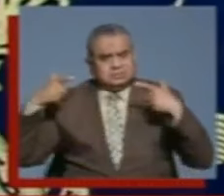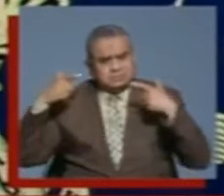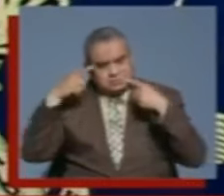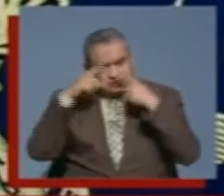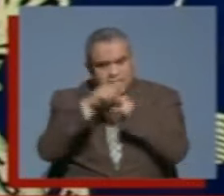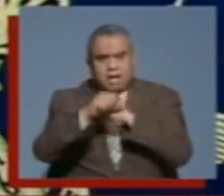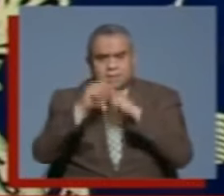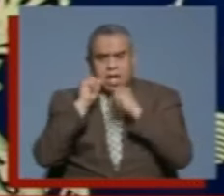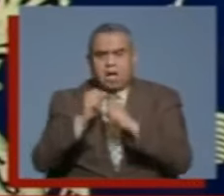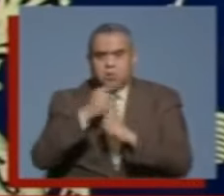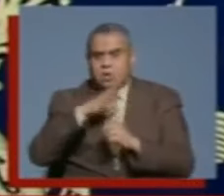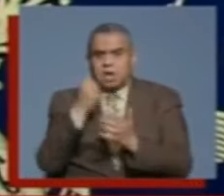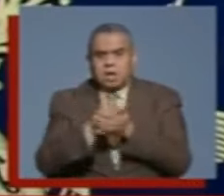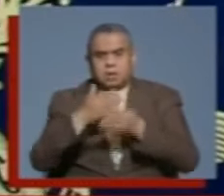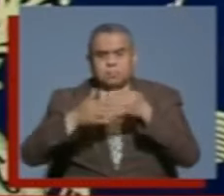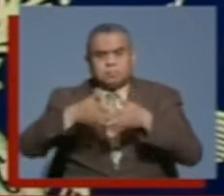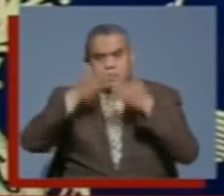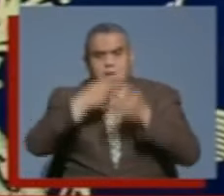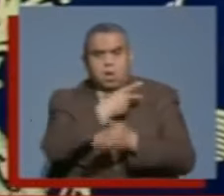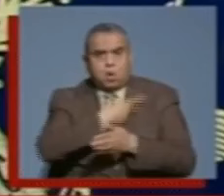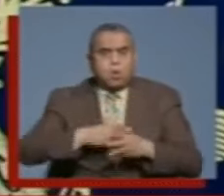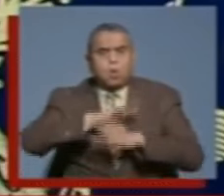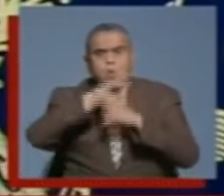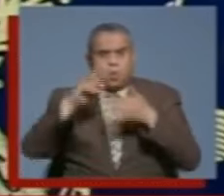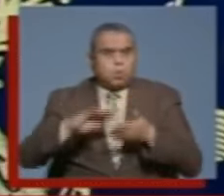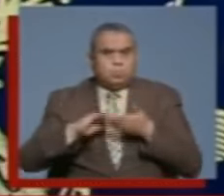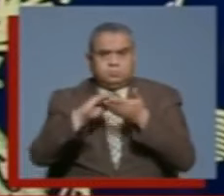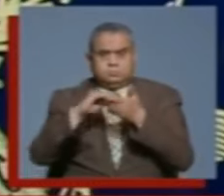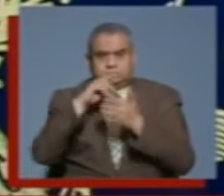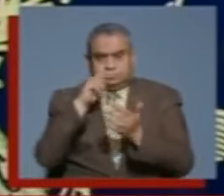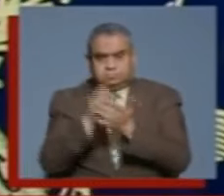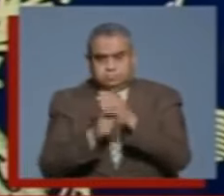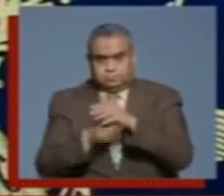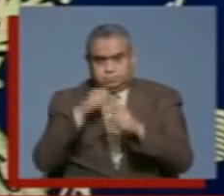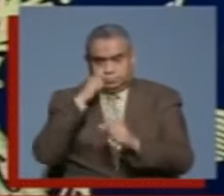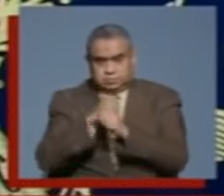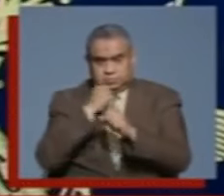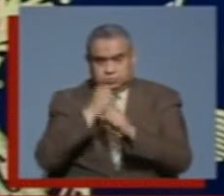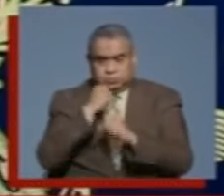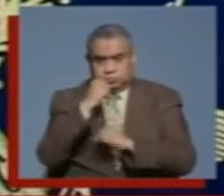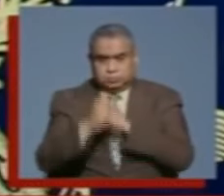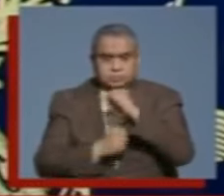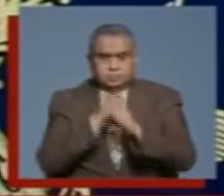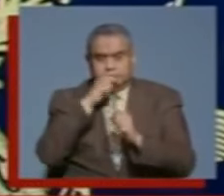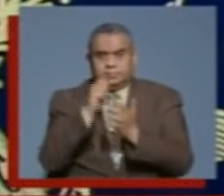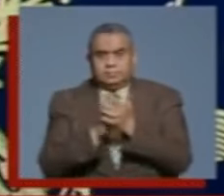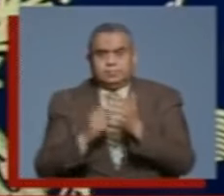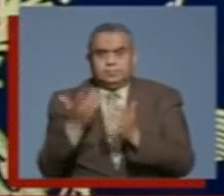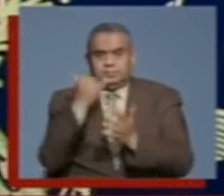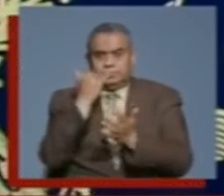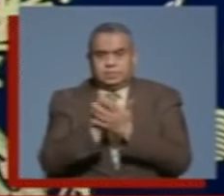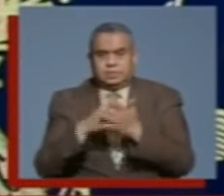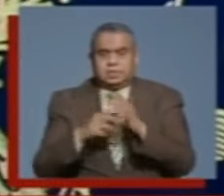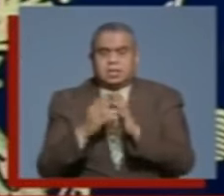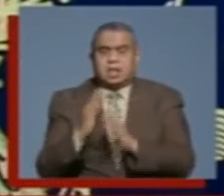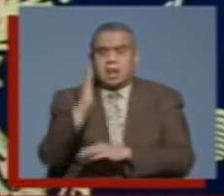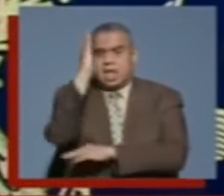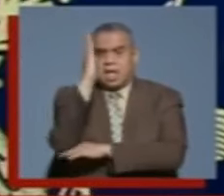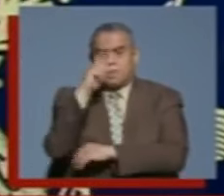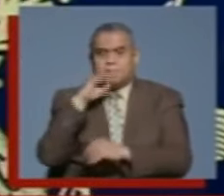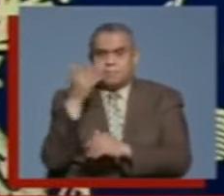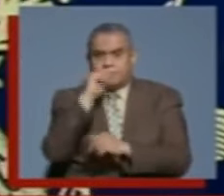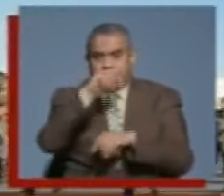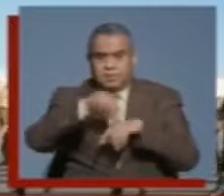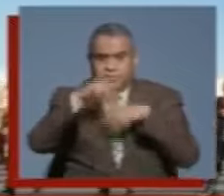والمنشآت الحكومية وكل المنشآت الخدمية تقريبا اللي احنا بنتكلم على اللي هي كانت العمود الفقري للقطاع تم